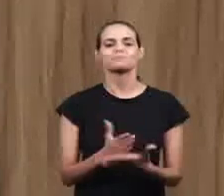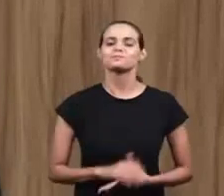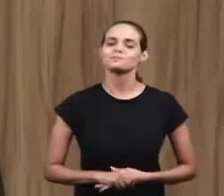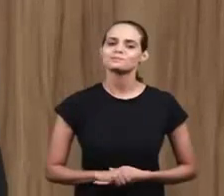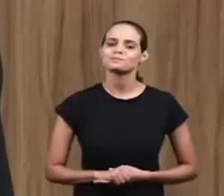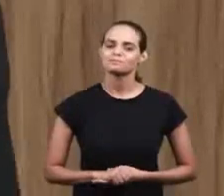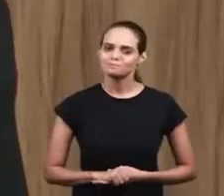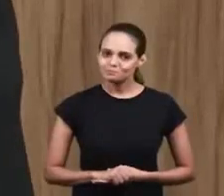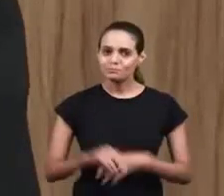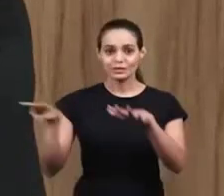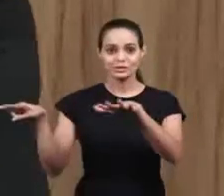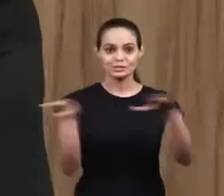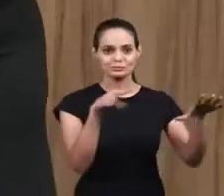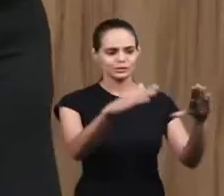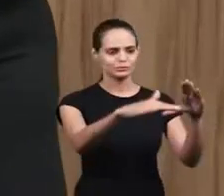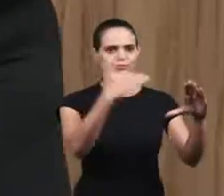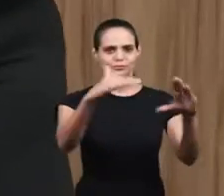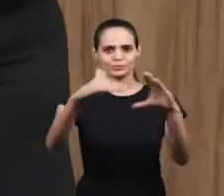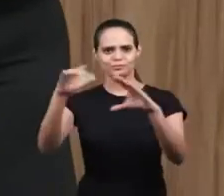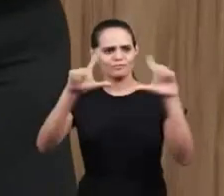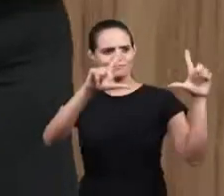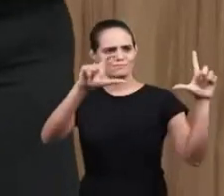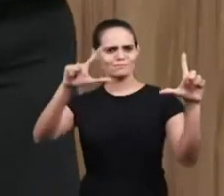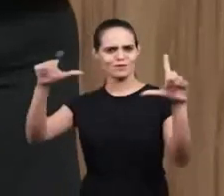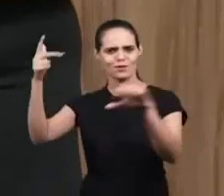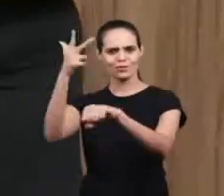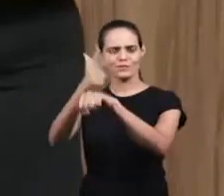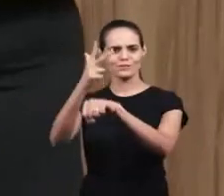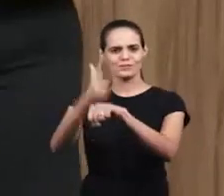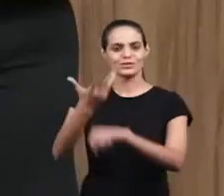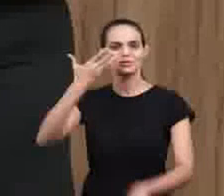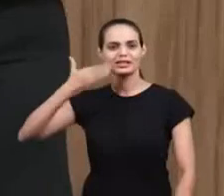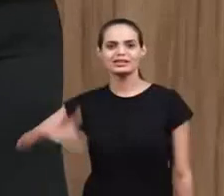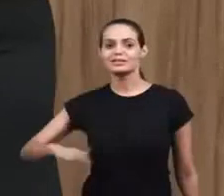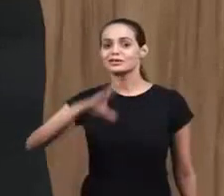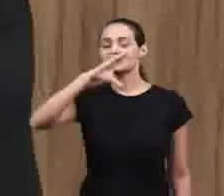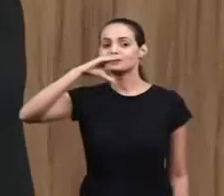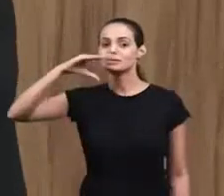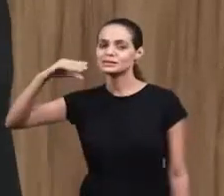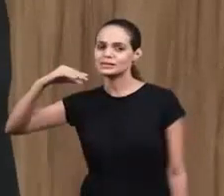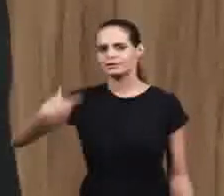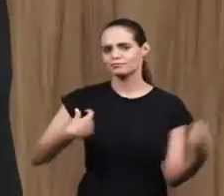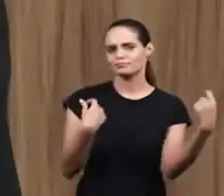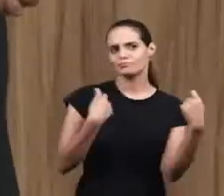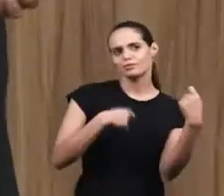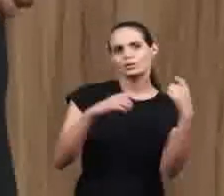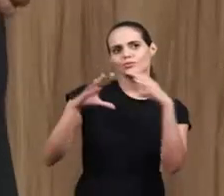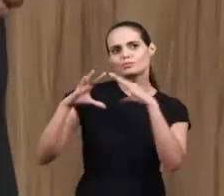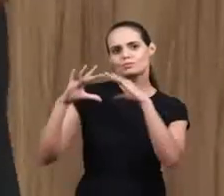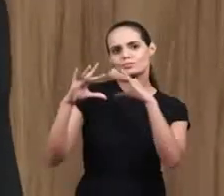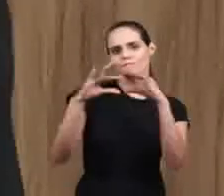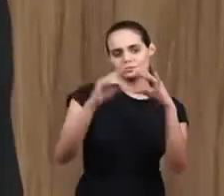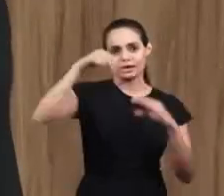Friede des Herrn, was für eine Freude, zu hier einer neuen Stunde zu sein. In dieser Woche erhielten wir viele Fotos